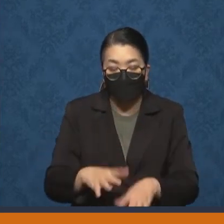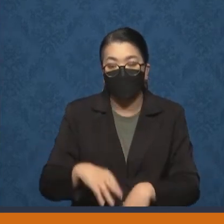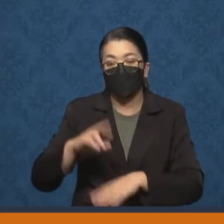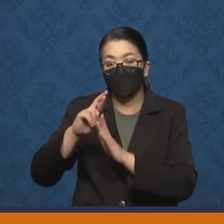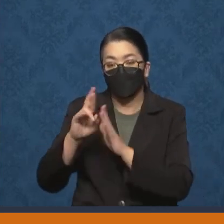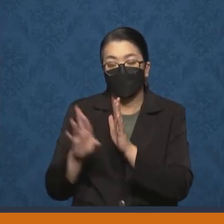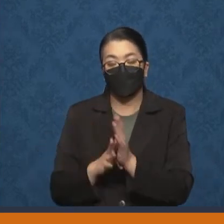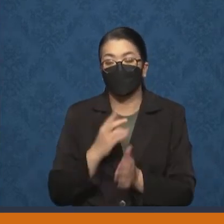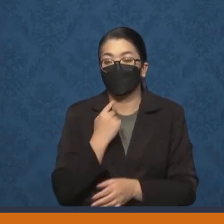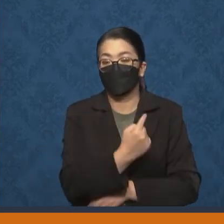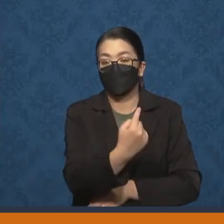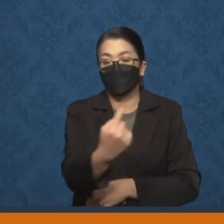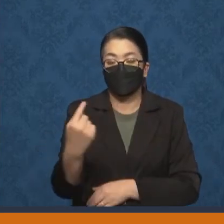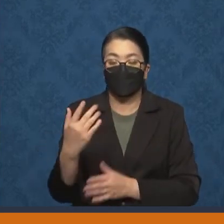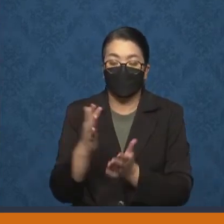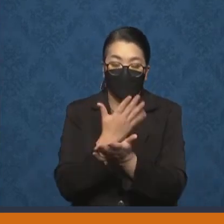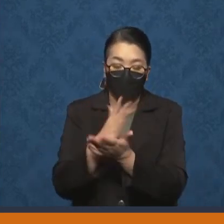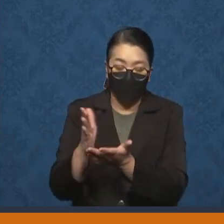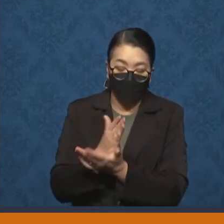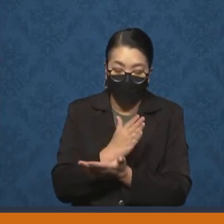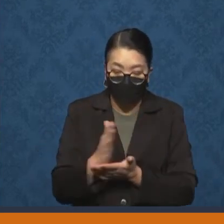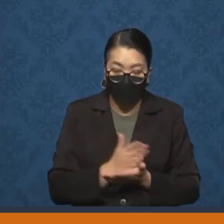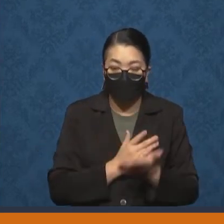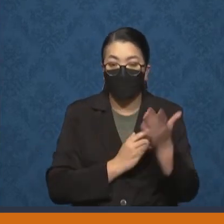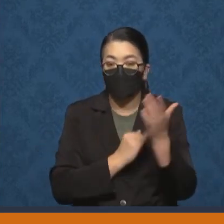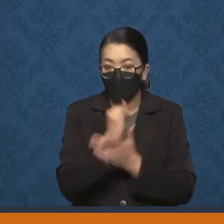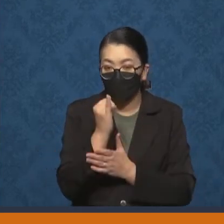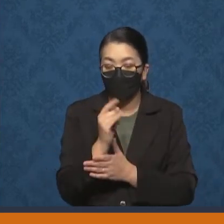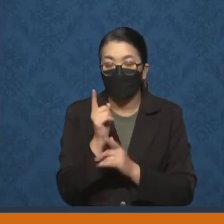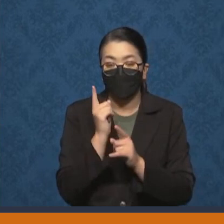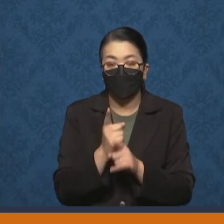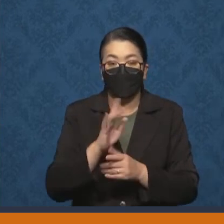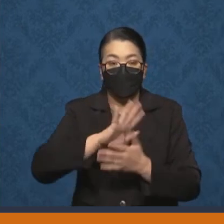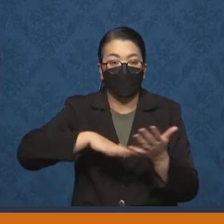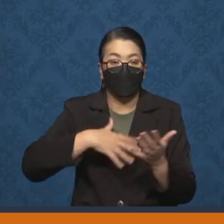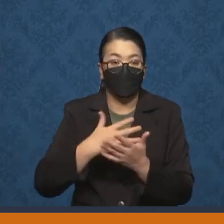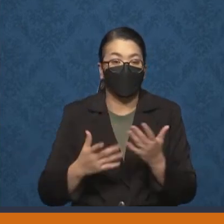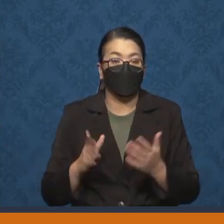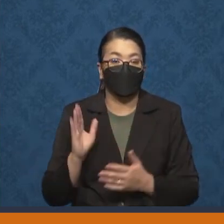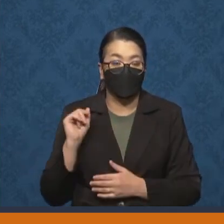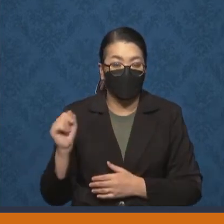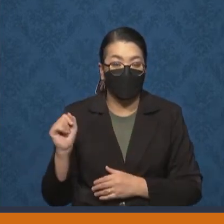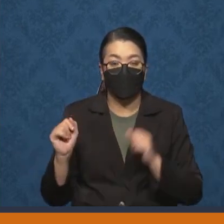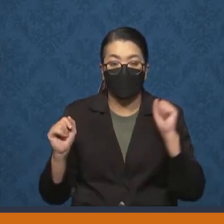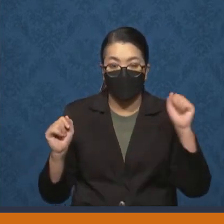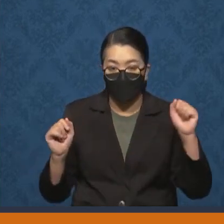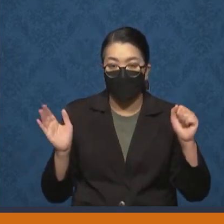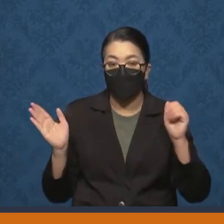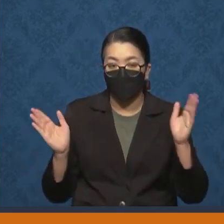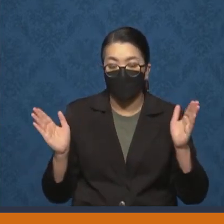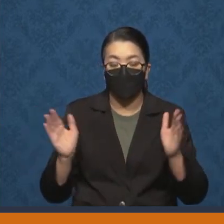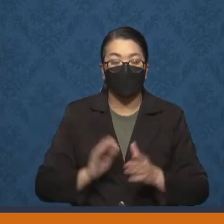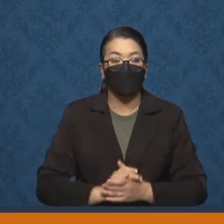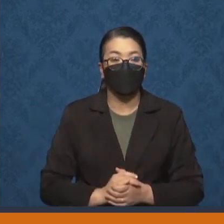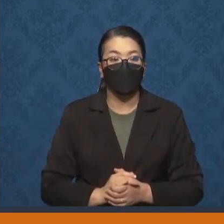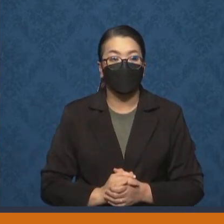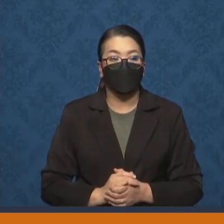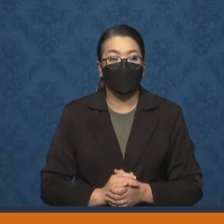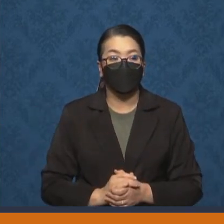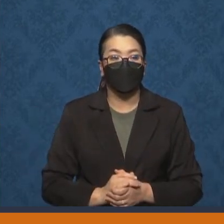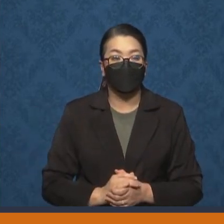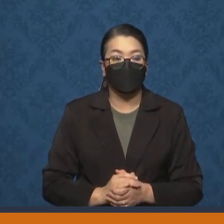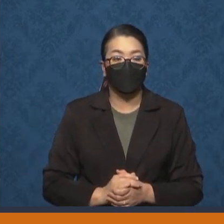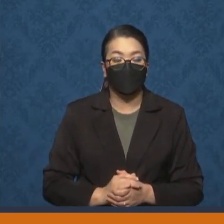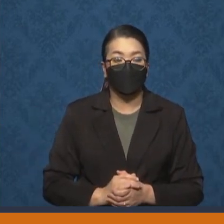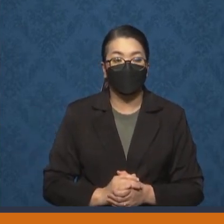ไกลหรือระบบจัดสรรปันส่วนที่ถูกต้องนะครับได้ผลลัพธ์ตามตารางซ้ายมือและขวามือที่ทุกท่านกำลังเห็นอยู่นี่แหละครับข้อสังเ